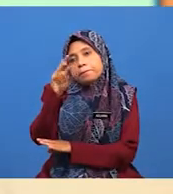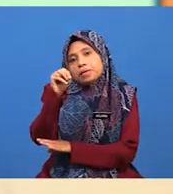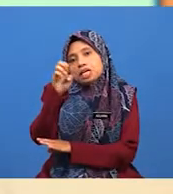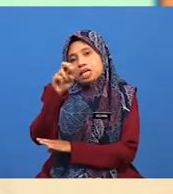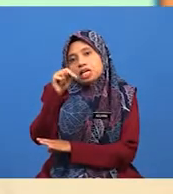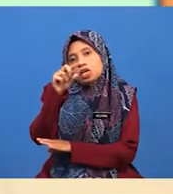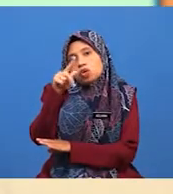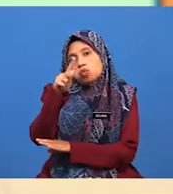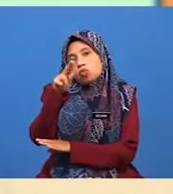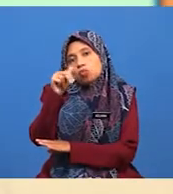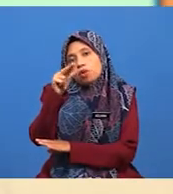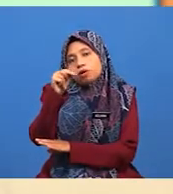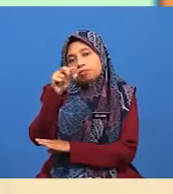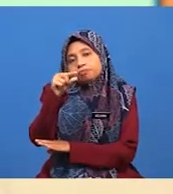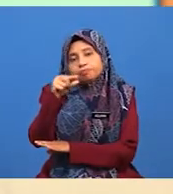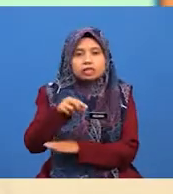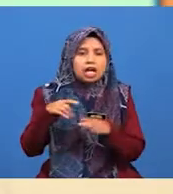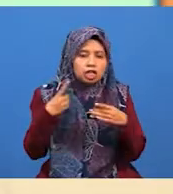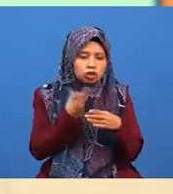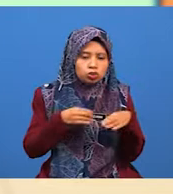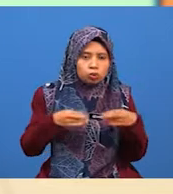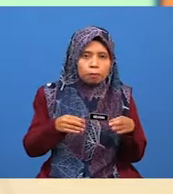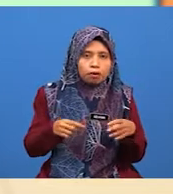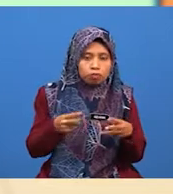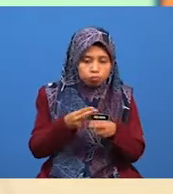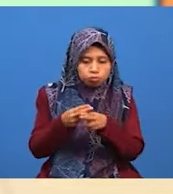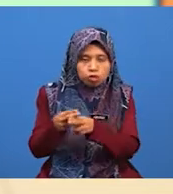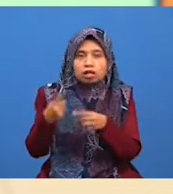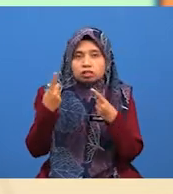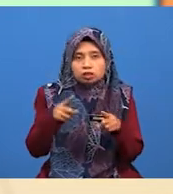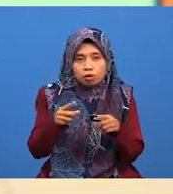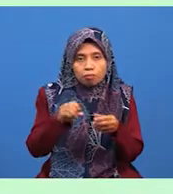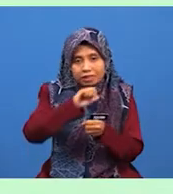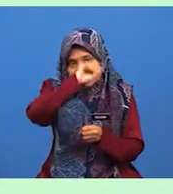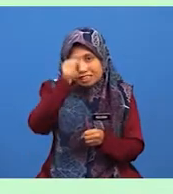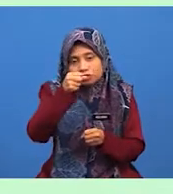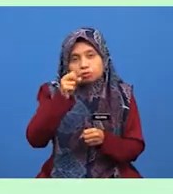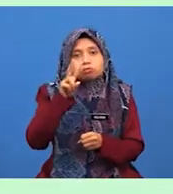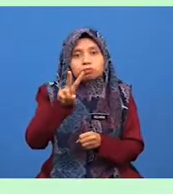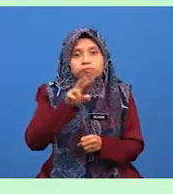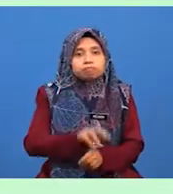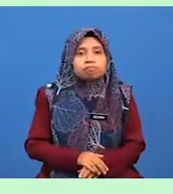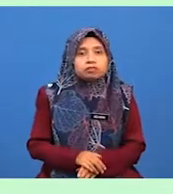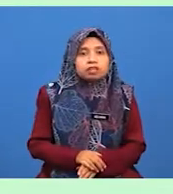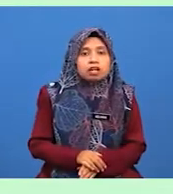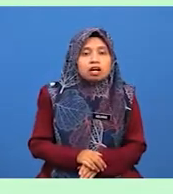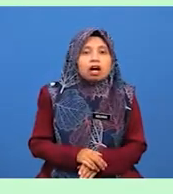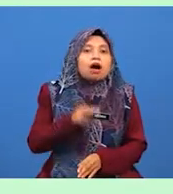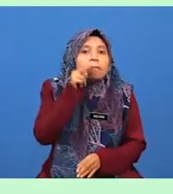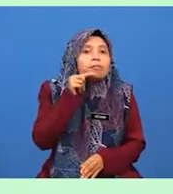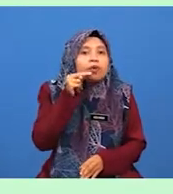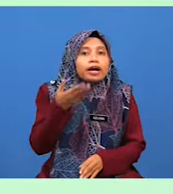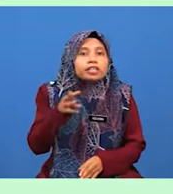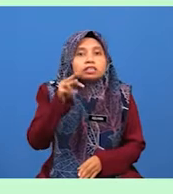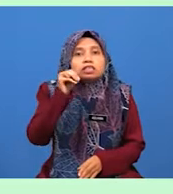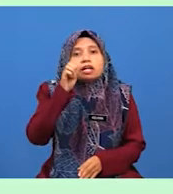Seterusnya, kita cuba pula untuk menjawab soalan kedua. Puan Melur